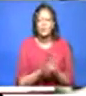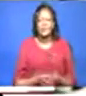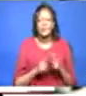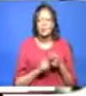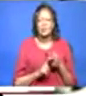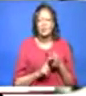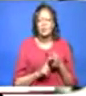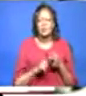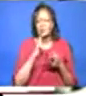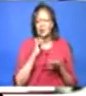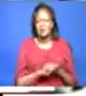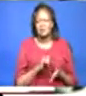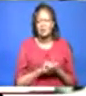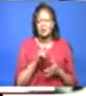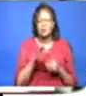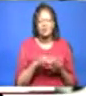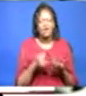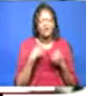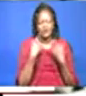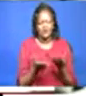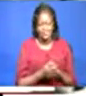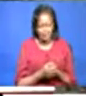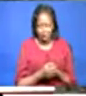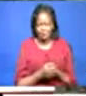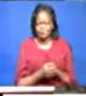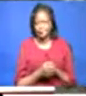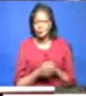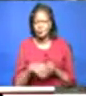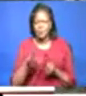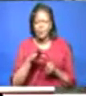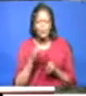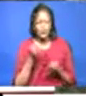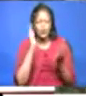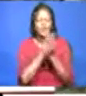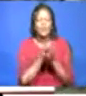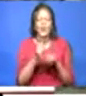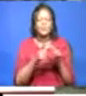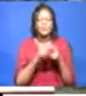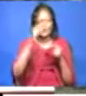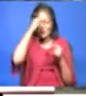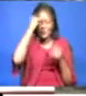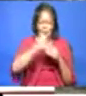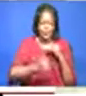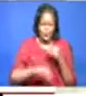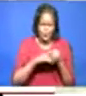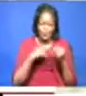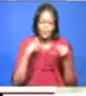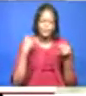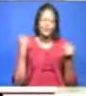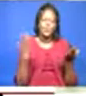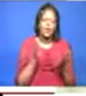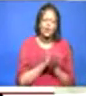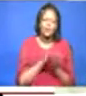Masinde alisema bandari hiyo imetenga gati moja ya kuhifadhi mifugo, huku serikali ikijenga kituo cha kuhifadhi mifugo kwa